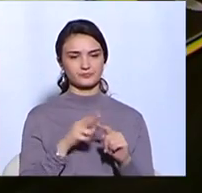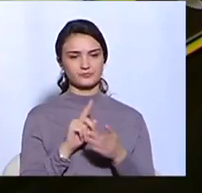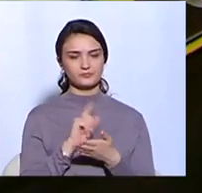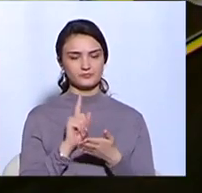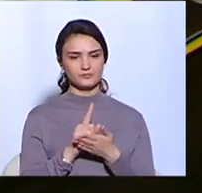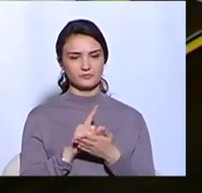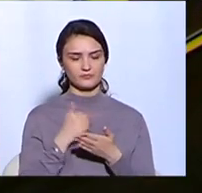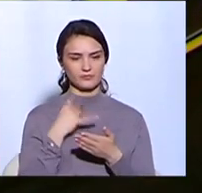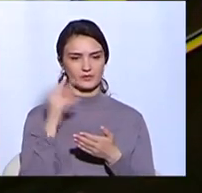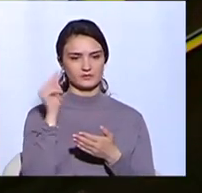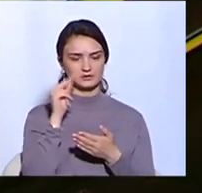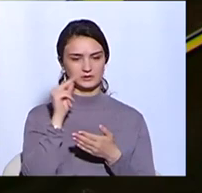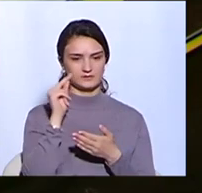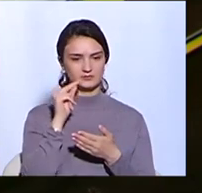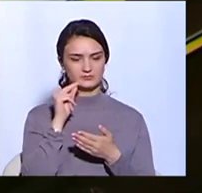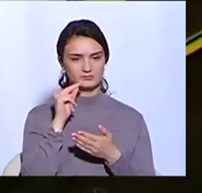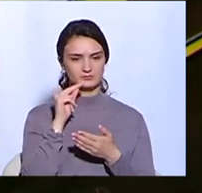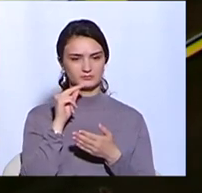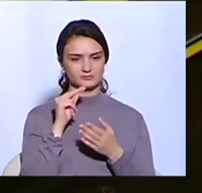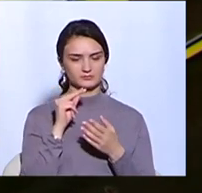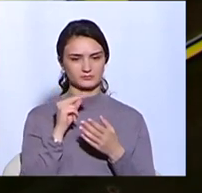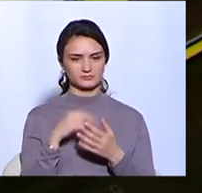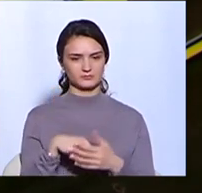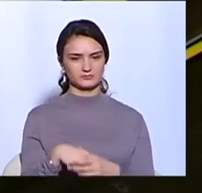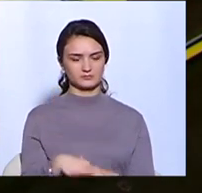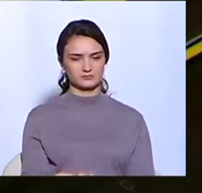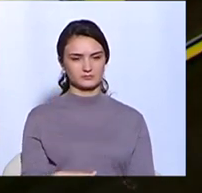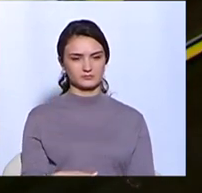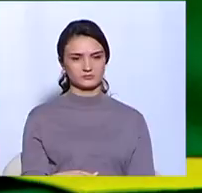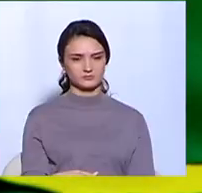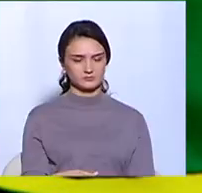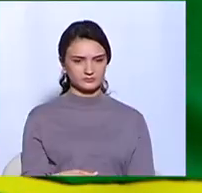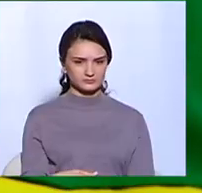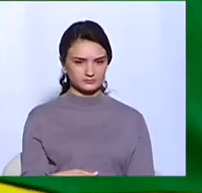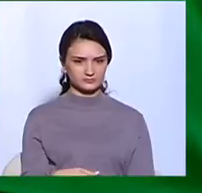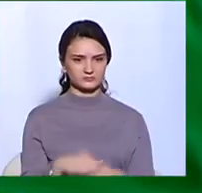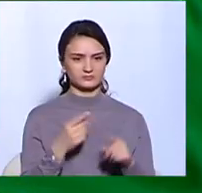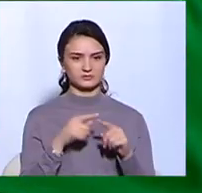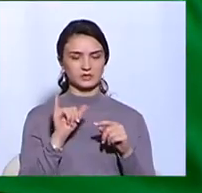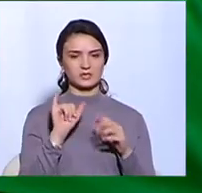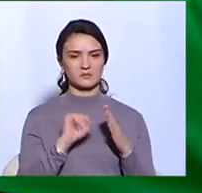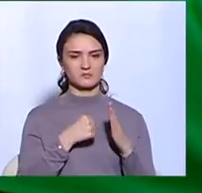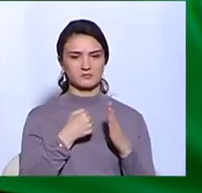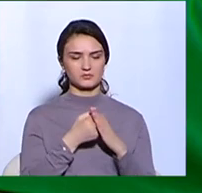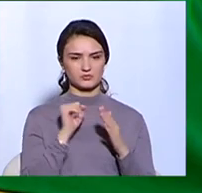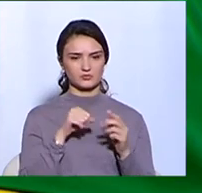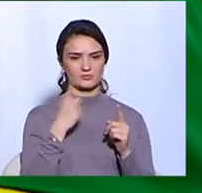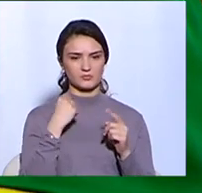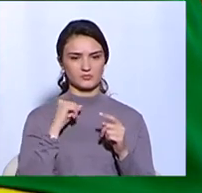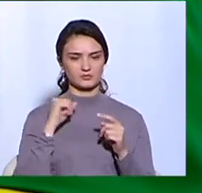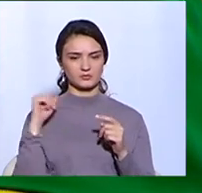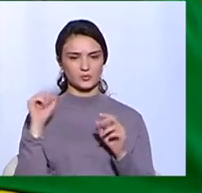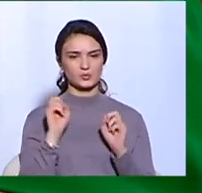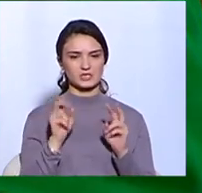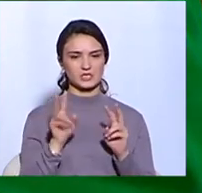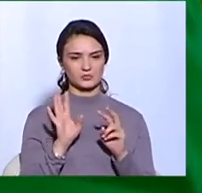რომ ჩვენ ვისწავლოთ ეგრეთ წოდებული რბილი დაბოლოების შეგრძნება. ანუ სადამდე შეიძლება ლება, რომ სახსარი